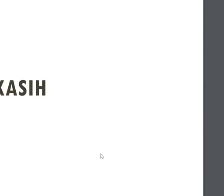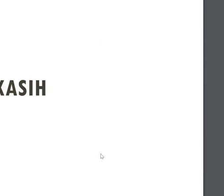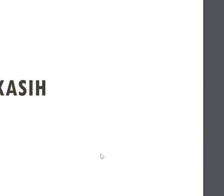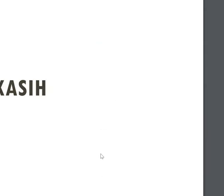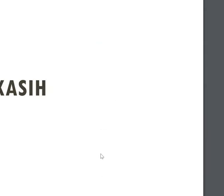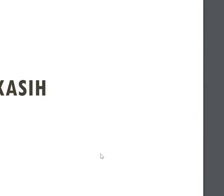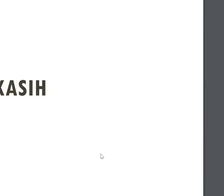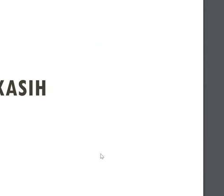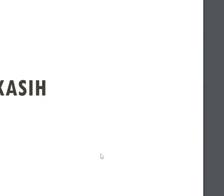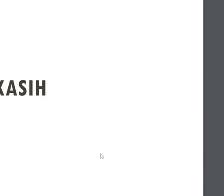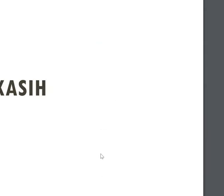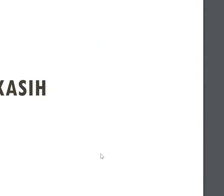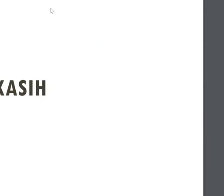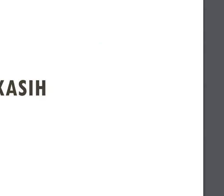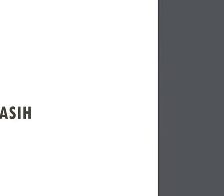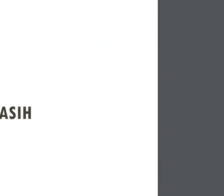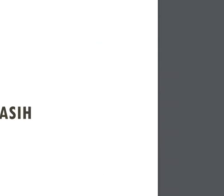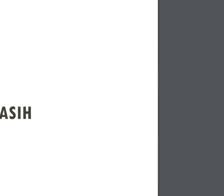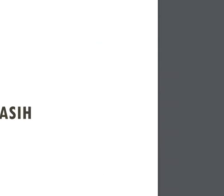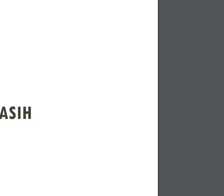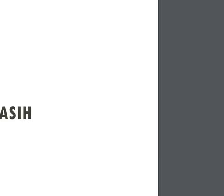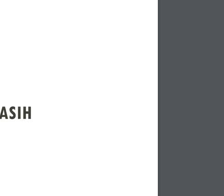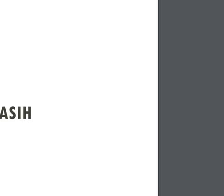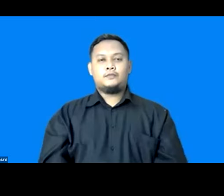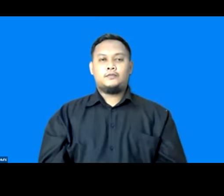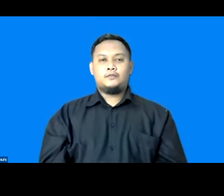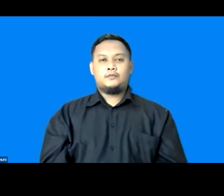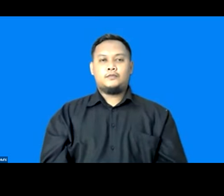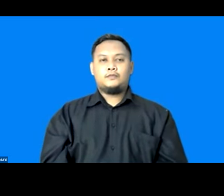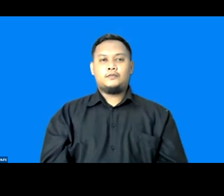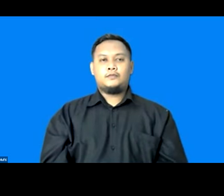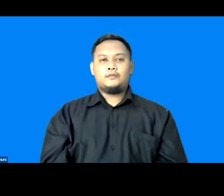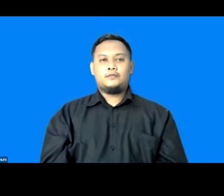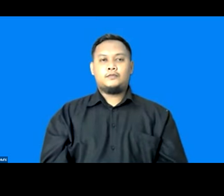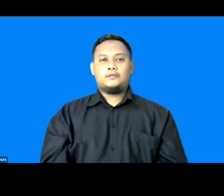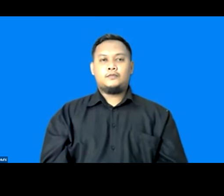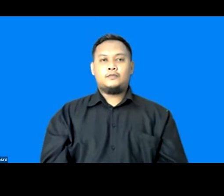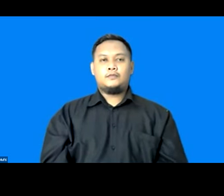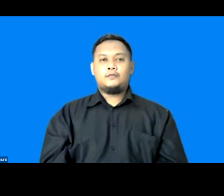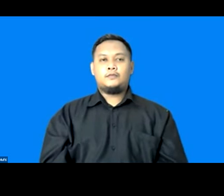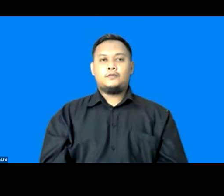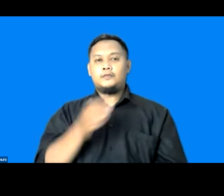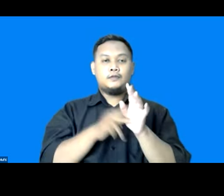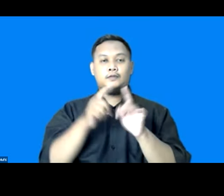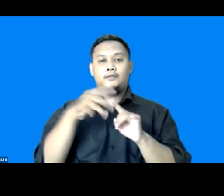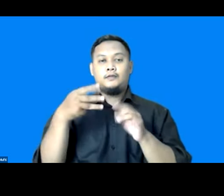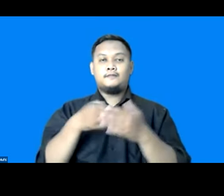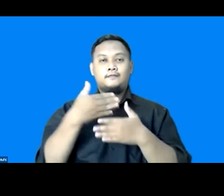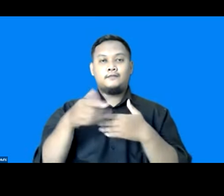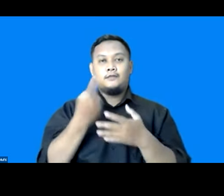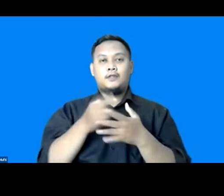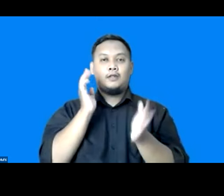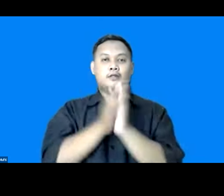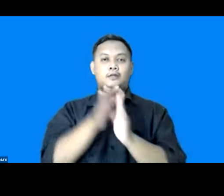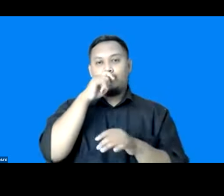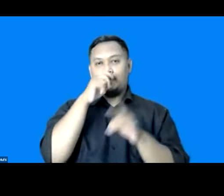diberikan. Cukup ya. Baik, terima kasih banyak Pak Gunawan. Selanjutnya mungkin kita langsung aja kepada Pak